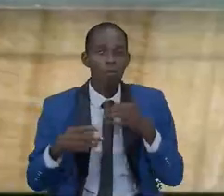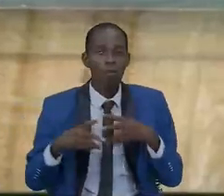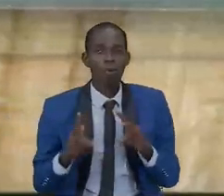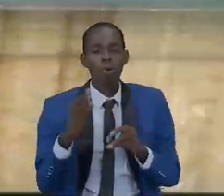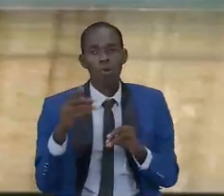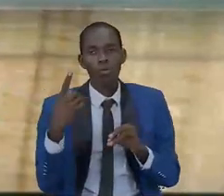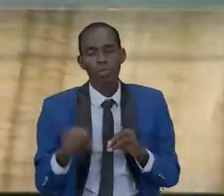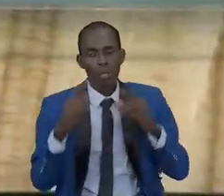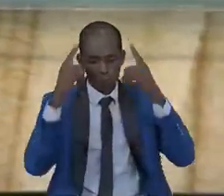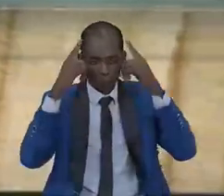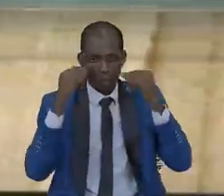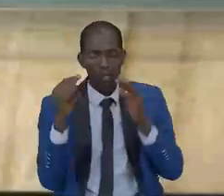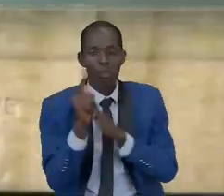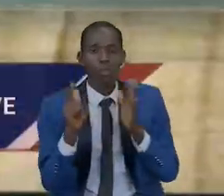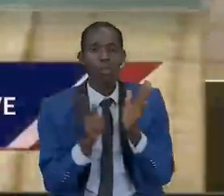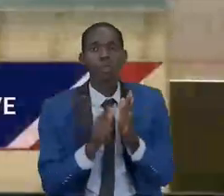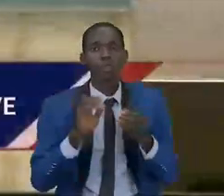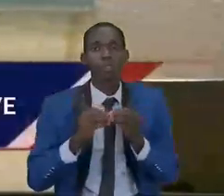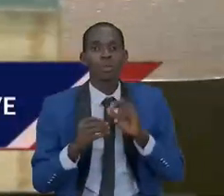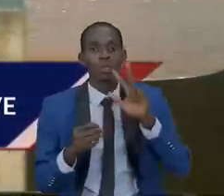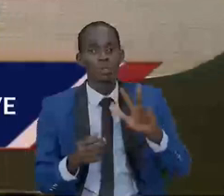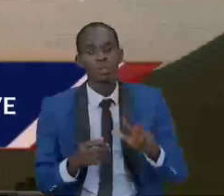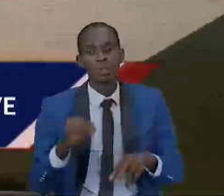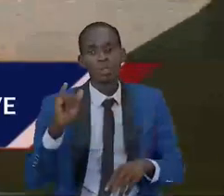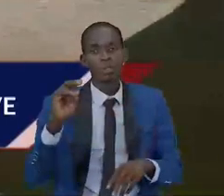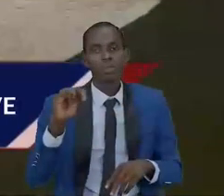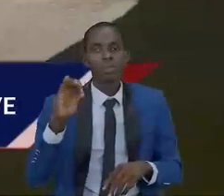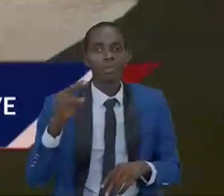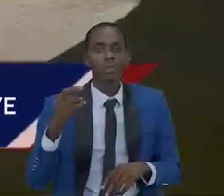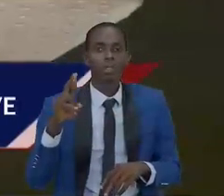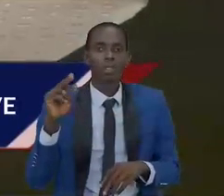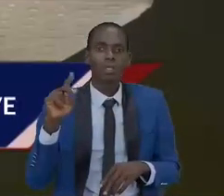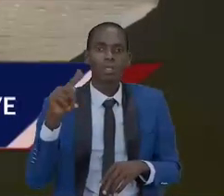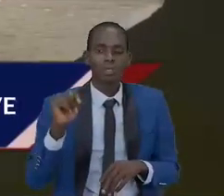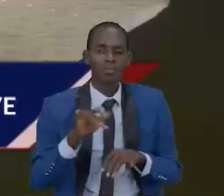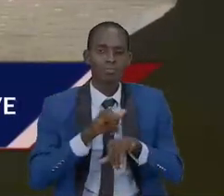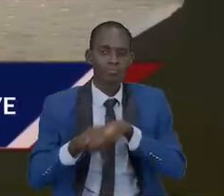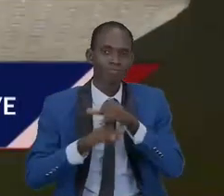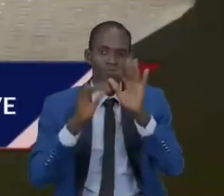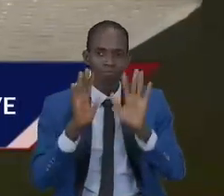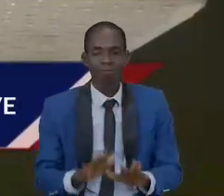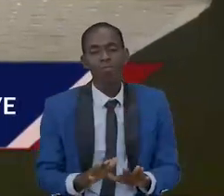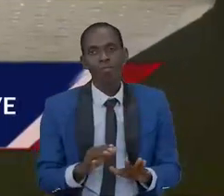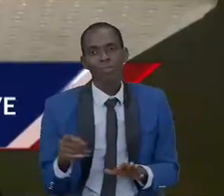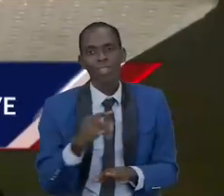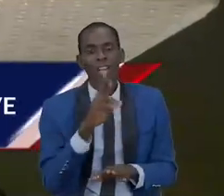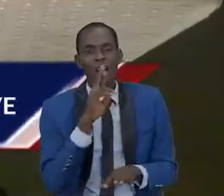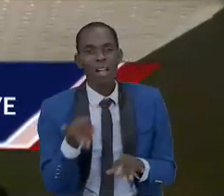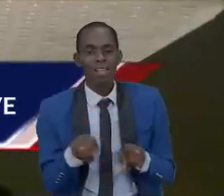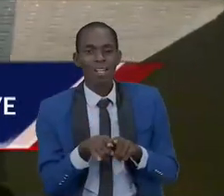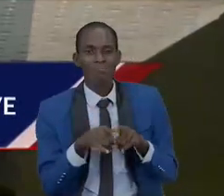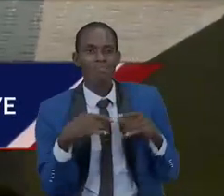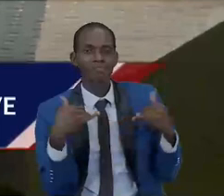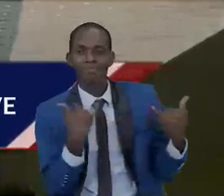la loi isaïque troisième élément des escrocs incohérents qui dissimule qui cache son amour